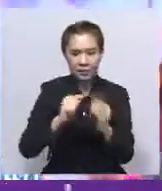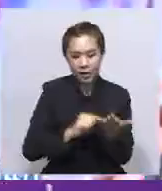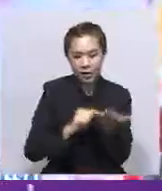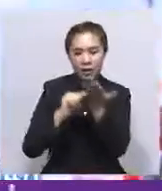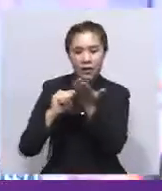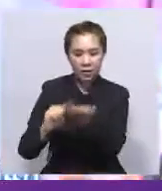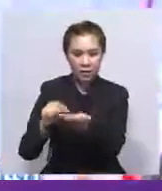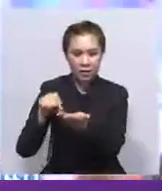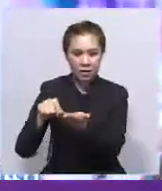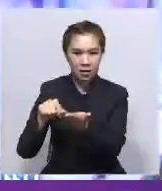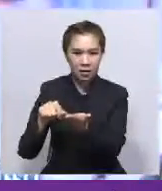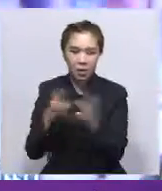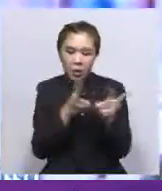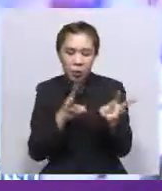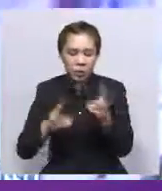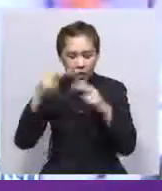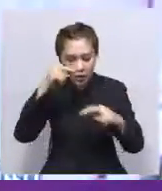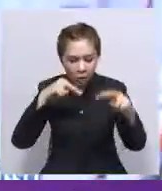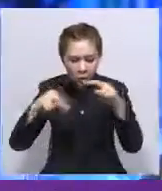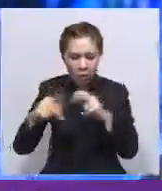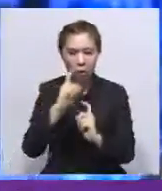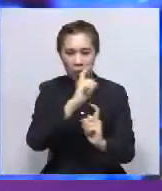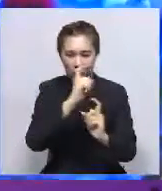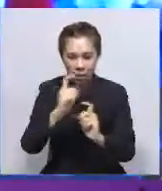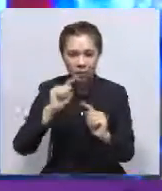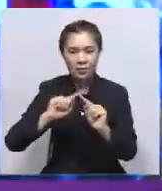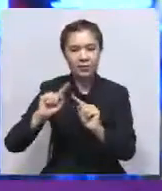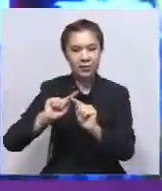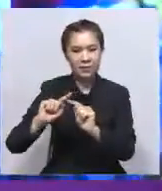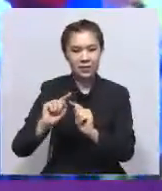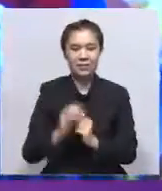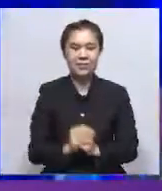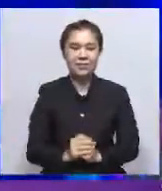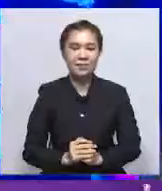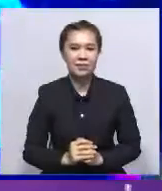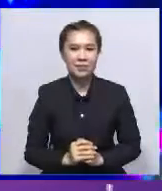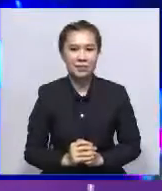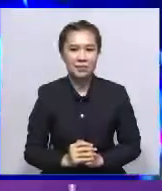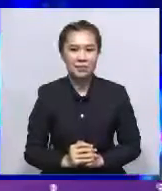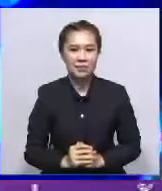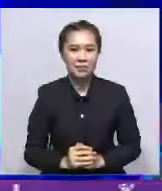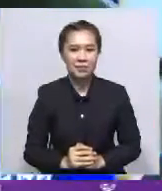การจัดทำแผนการรักษาความปลอดภัยการบินพลเรือนระดับโลกได้ไปฟังเสียงท่านนายกกันค่ะ